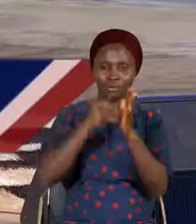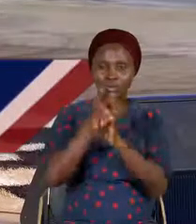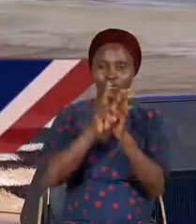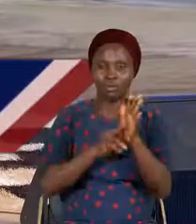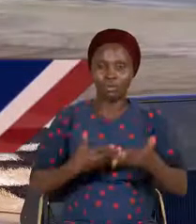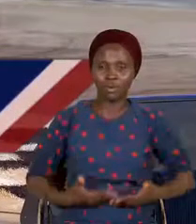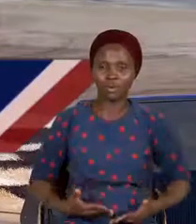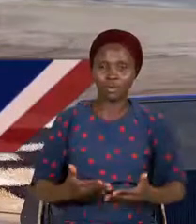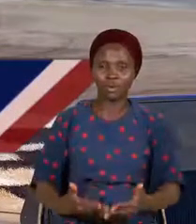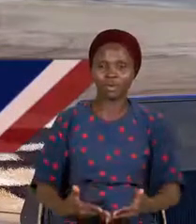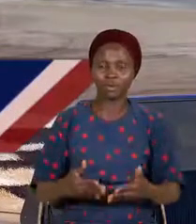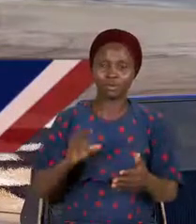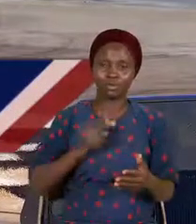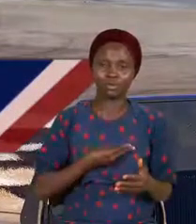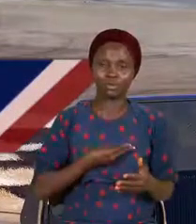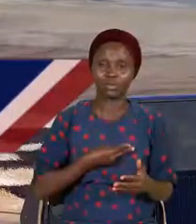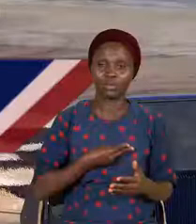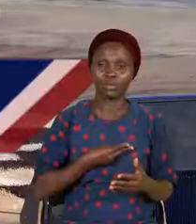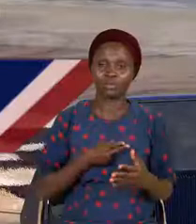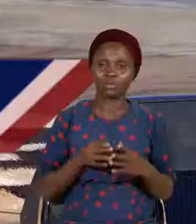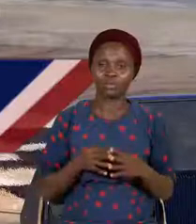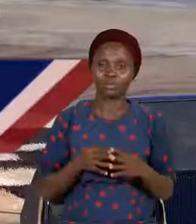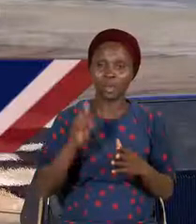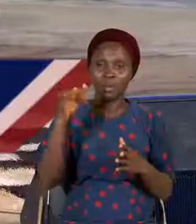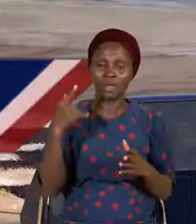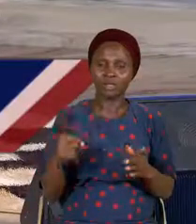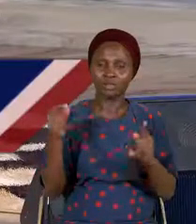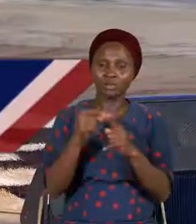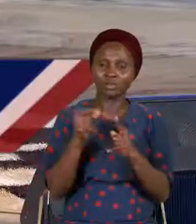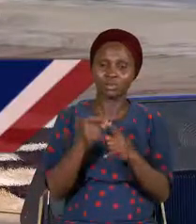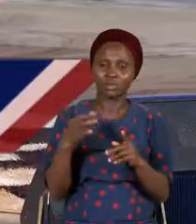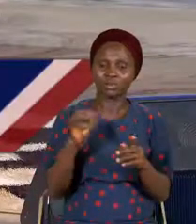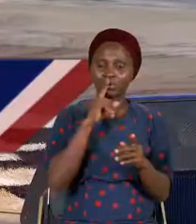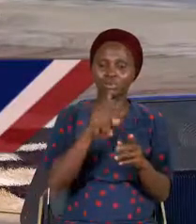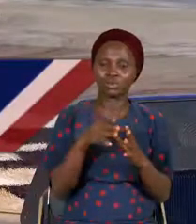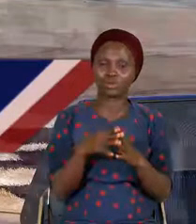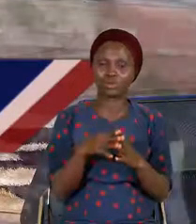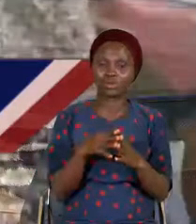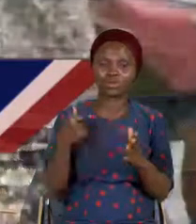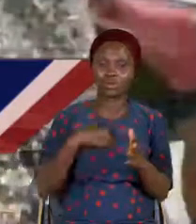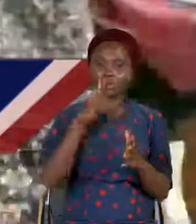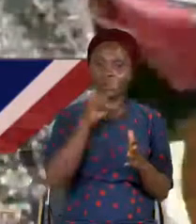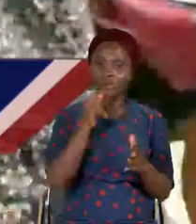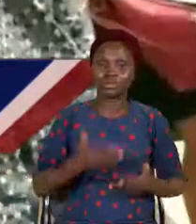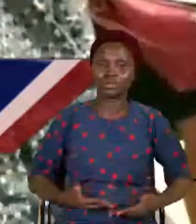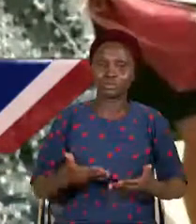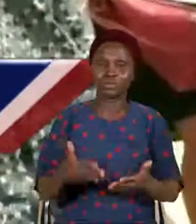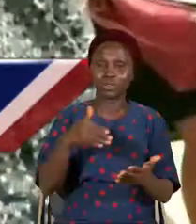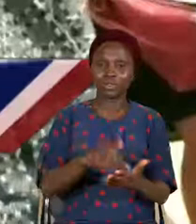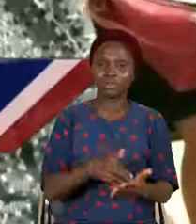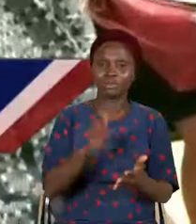nous a engendré selon sa volonté par la parole de vérité. Il nous a pas engendré par la parole de